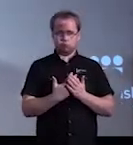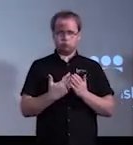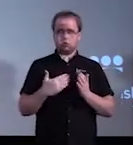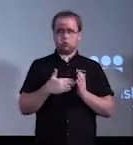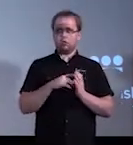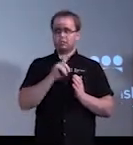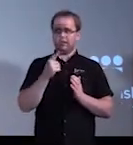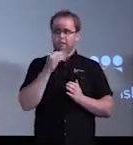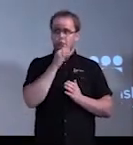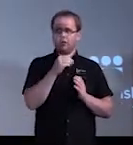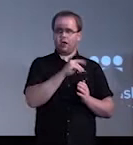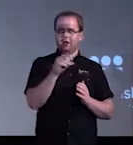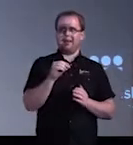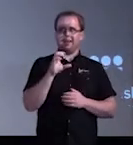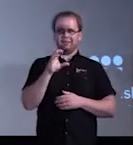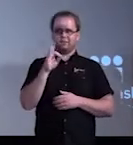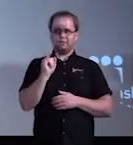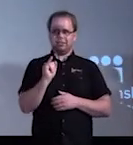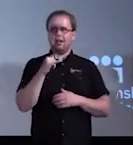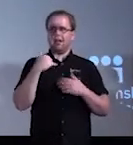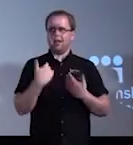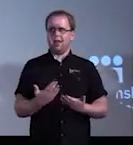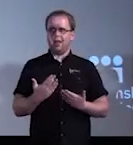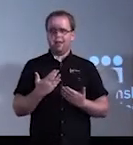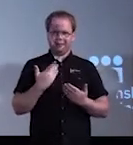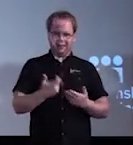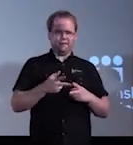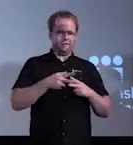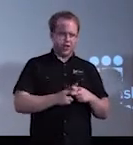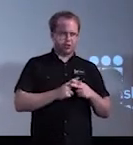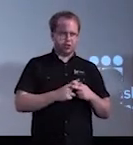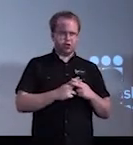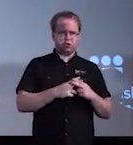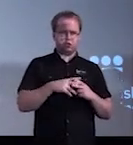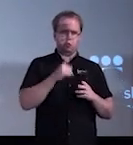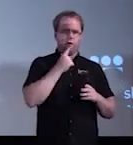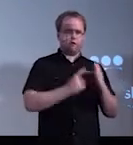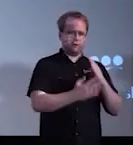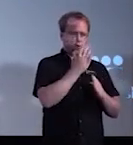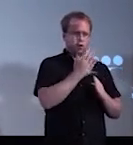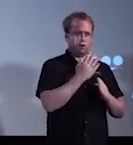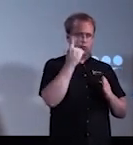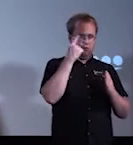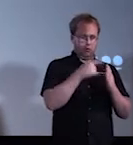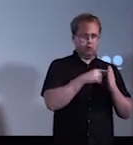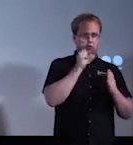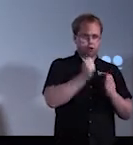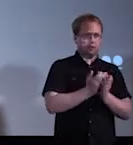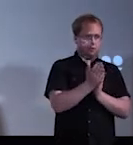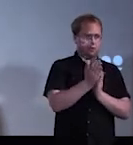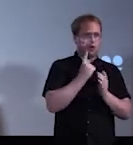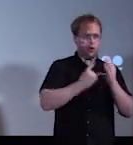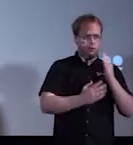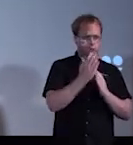Anna, bara väldigt snabbt. SFI är ju det verktyg som avtalsparter har valt för att förverkliga filmavtalet. Och det har gjort